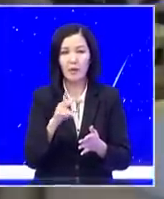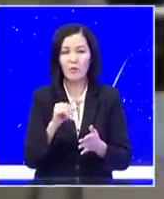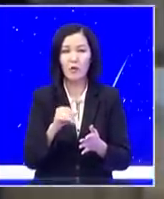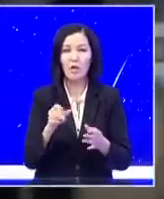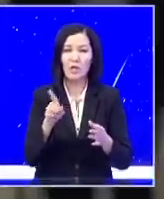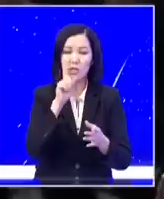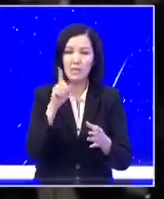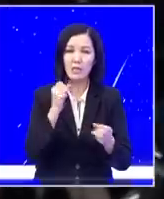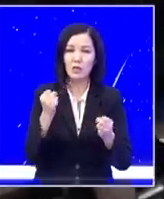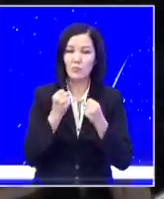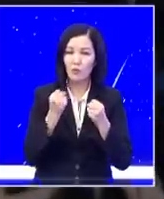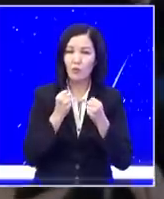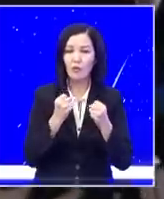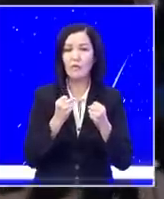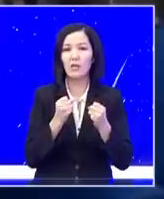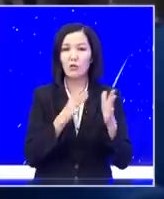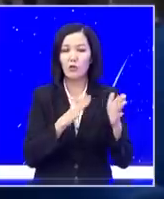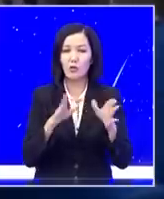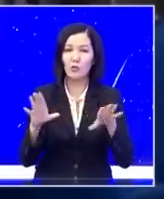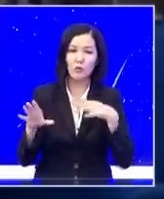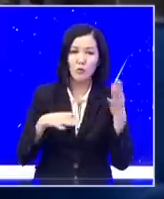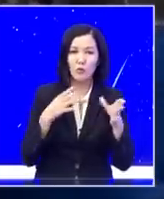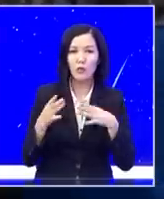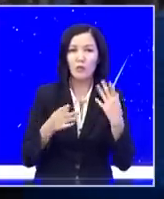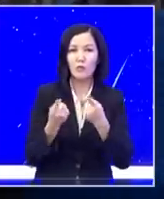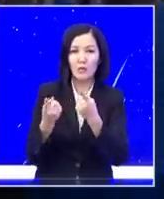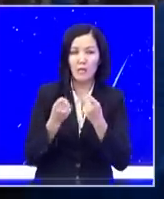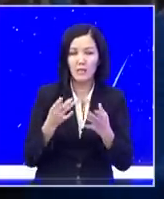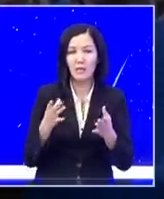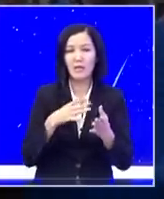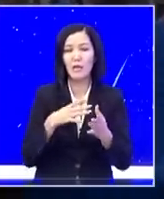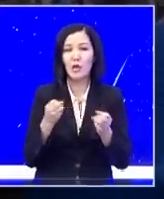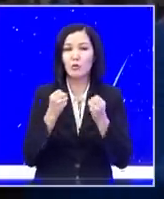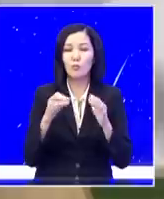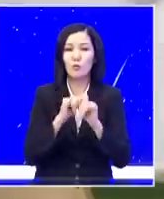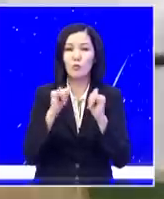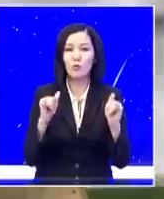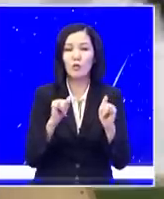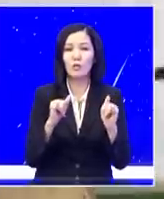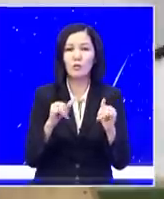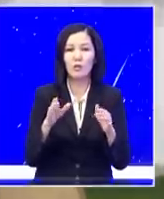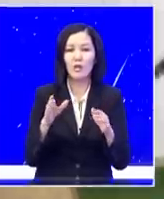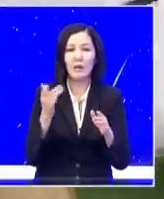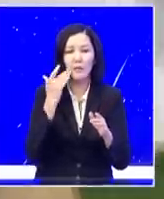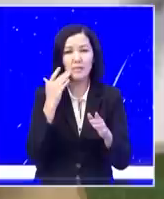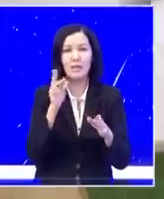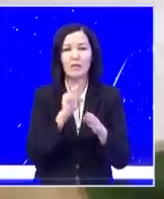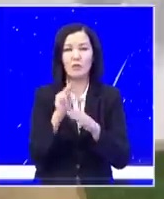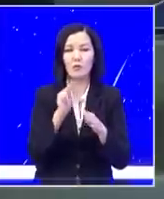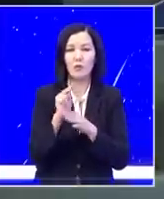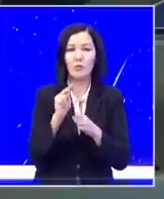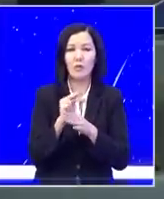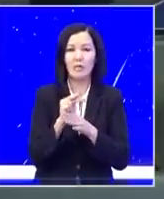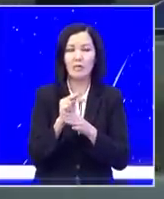түрде айналысуға шақыратын. Облыстық спорт басқармасының өкілдеріне спортты өркендету жолында ақыл кеңесін айтып отырды. Ұлтжанды